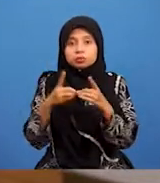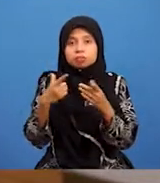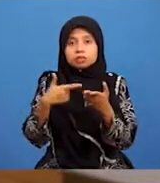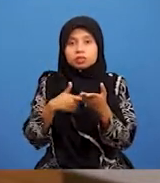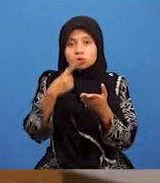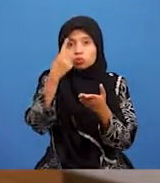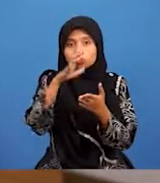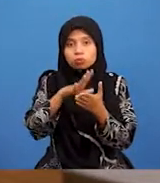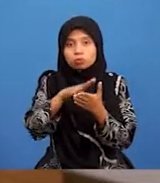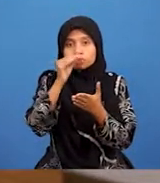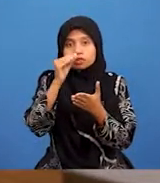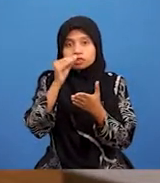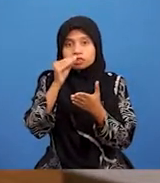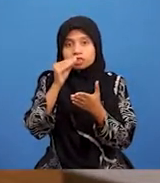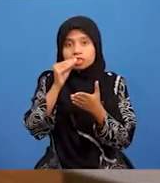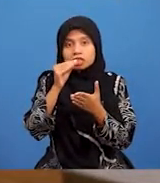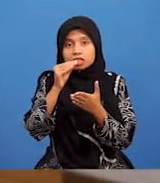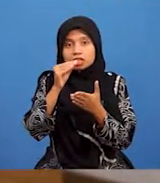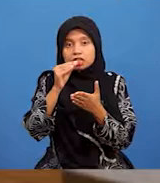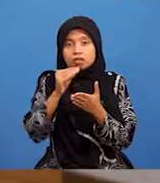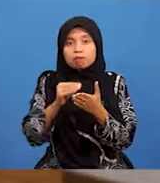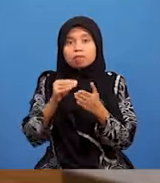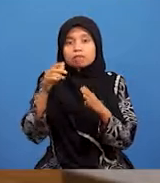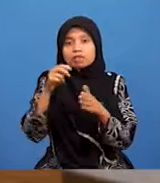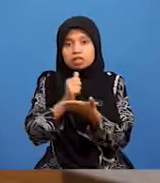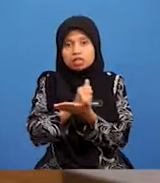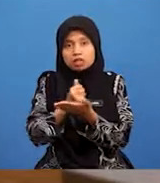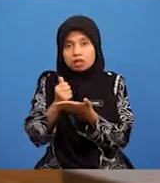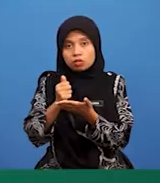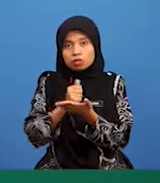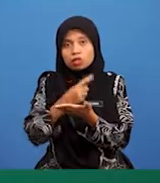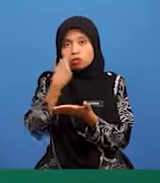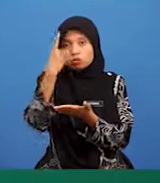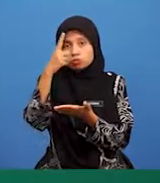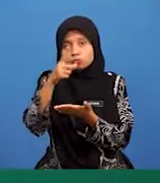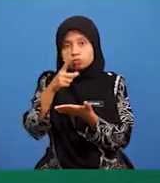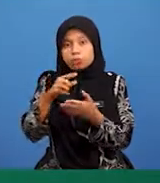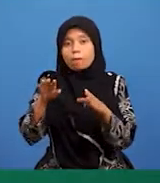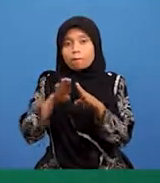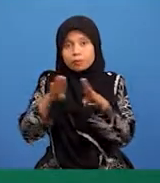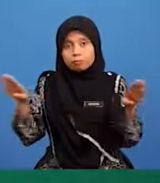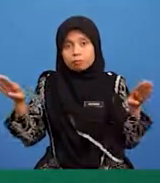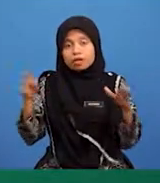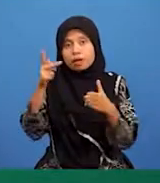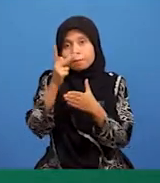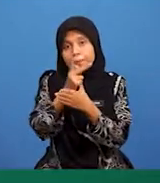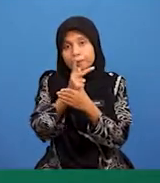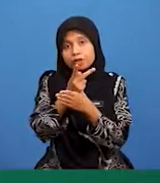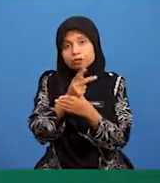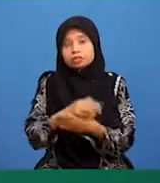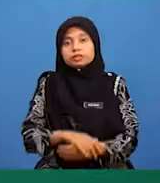sama-sama mempelajari kesinambungan standard pembelajaran perakaunan untuk perkongsian, iaitu pembubaran perkongsian.